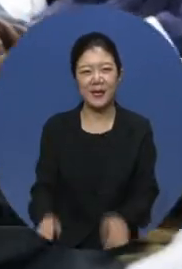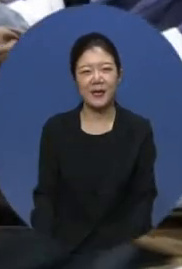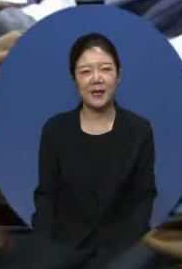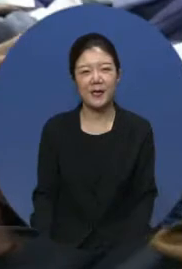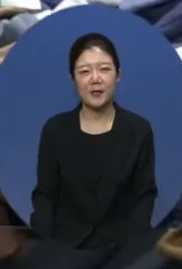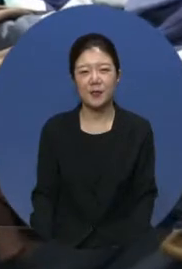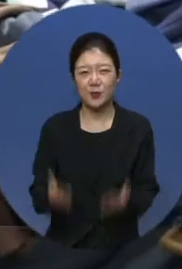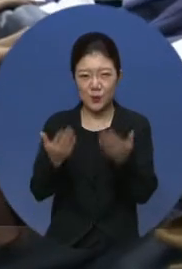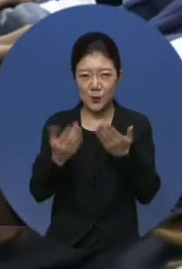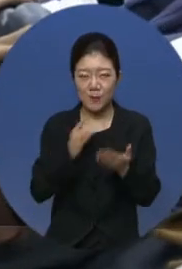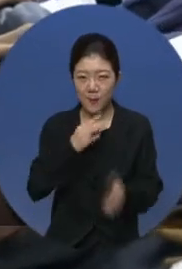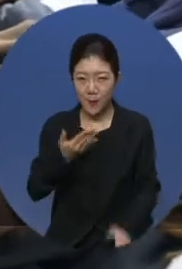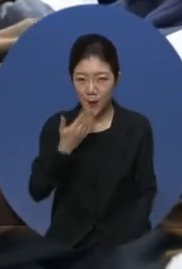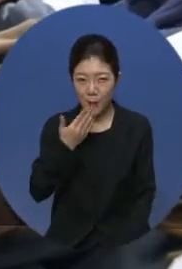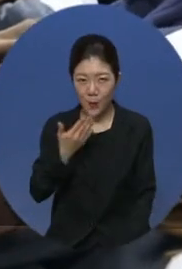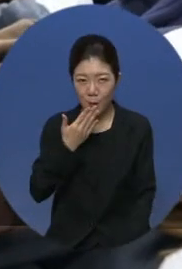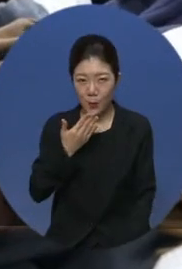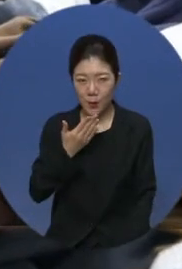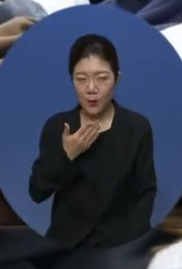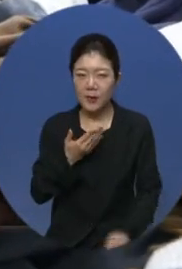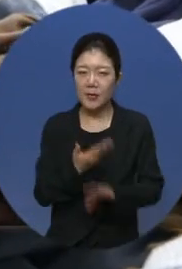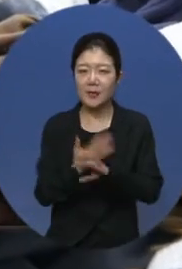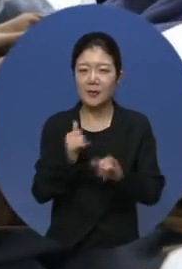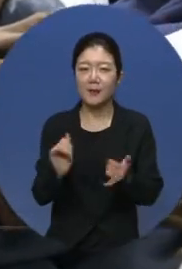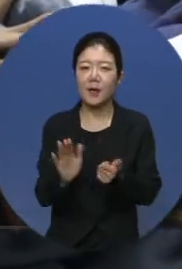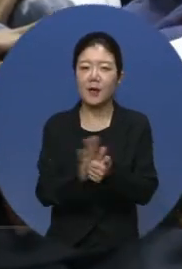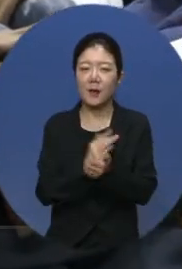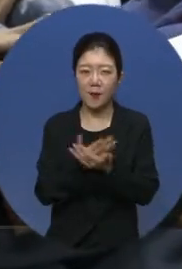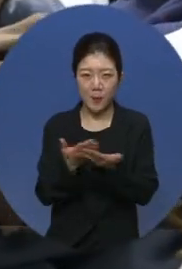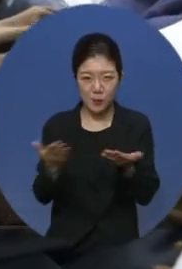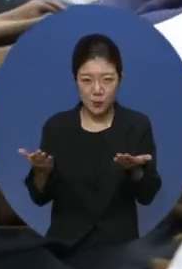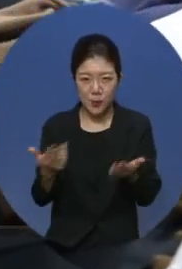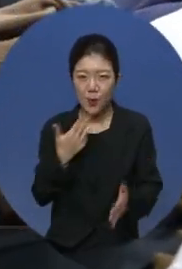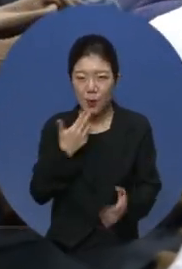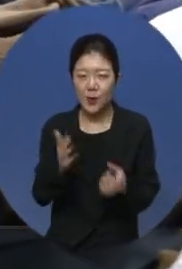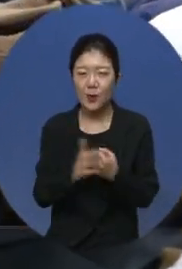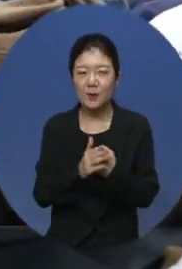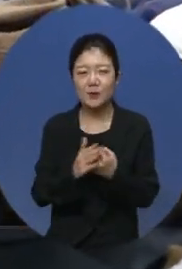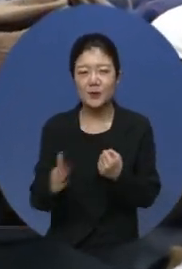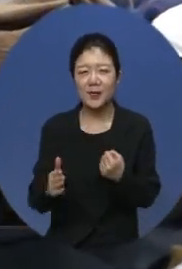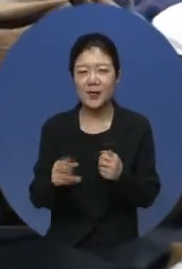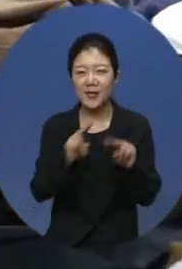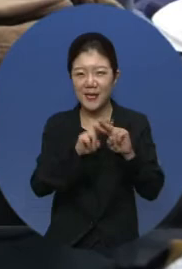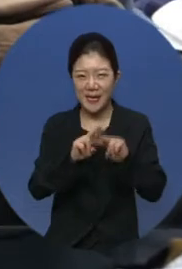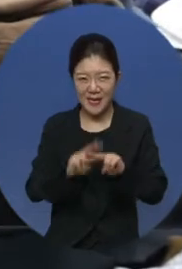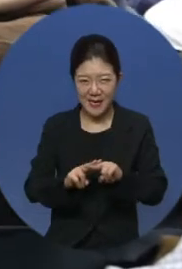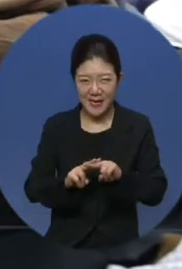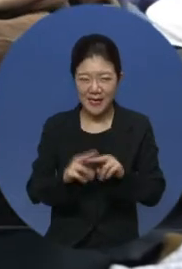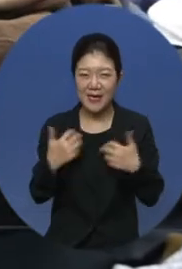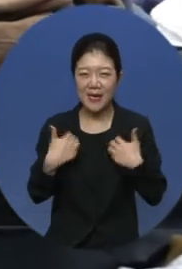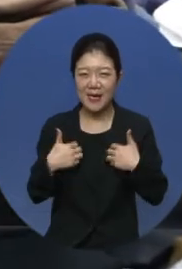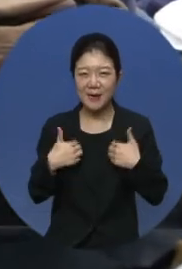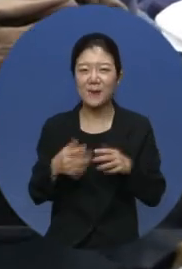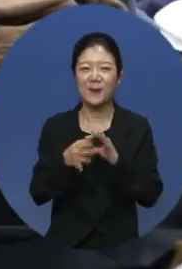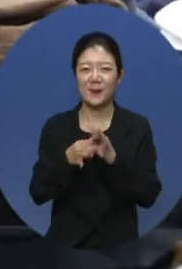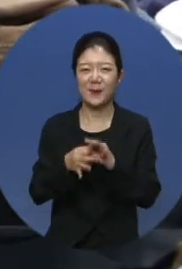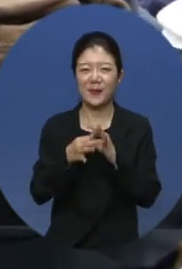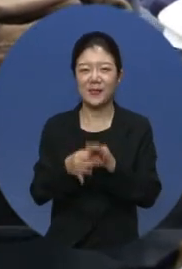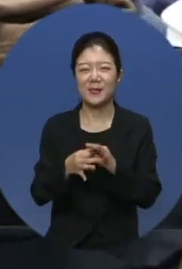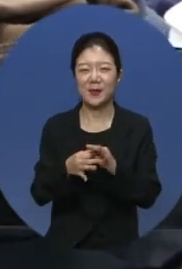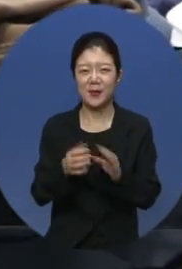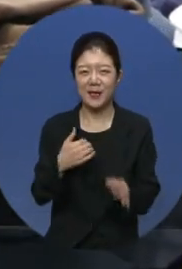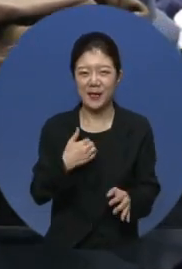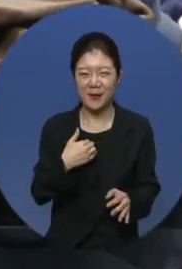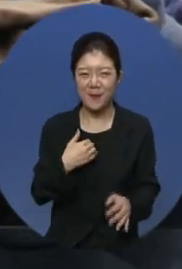주는 것만 먹을 줄 알지 뭔가를 베풀 줄 아는 그게 없어서 그럼 사다리 타기가 딱이다. 이걸 하면